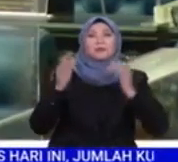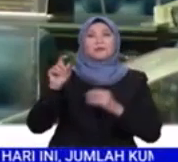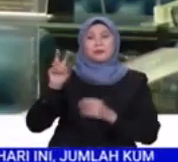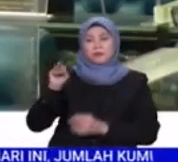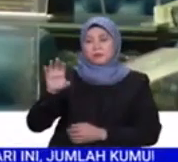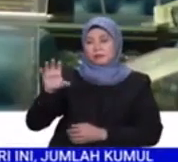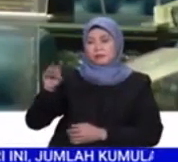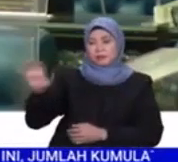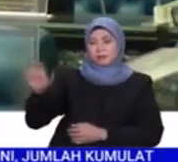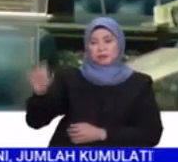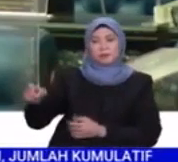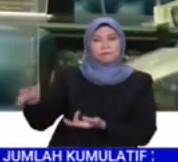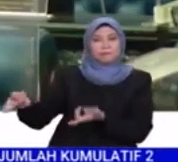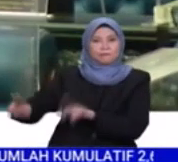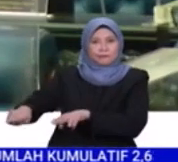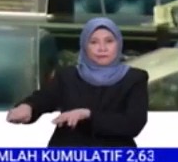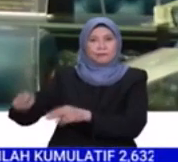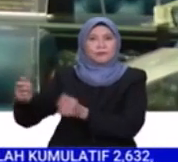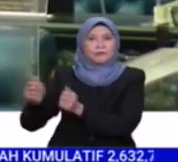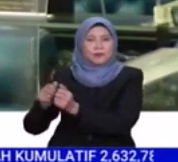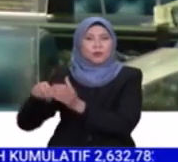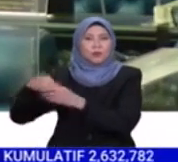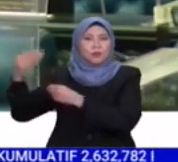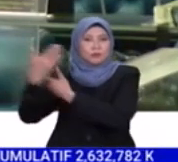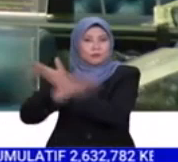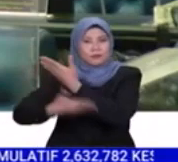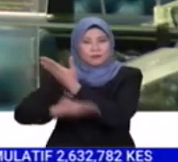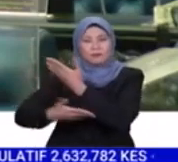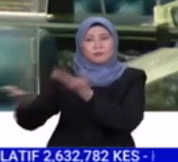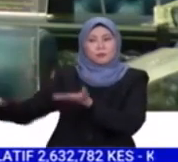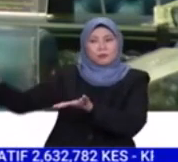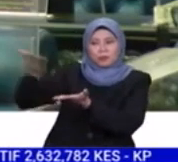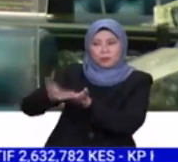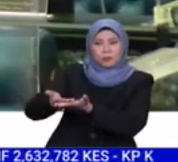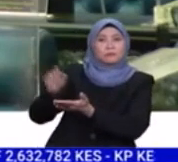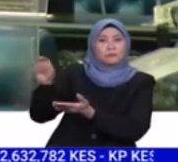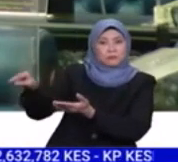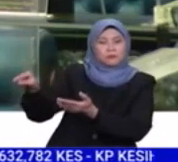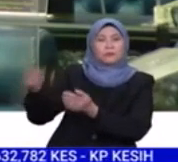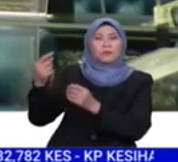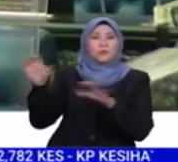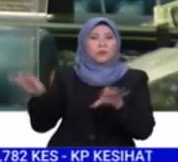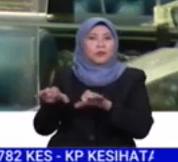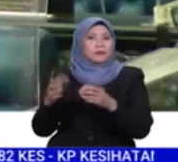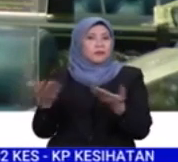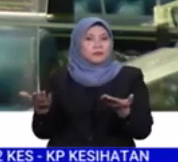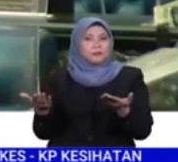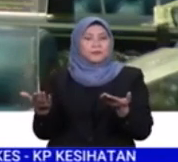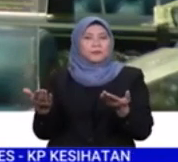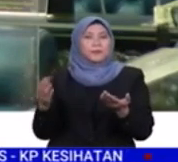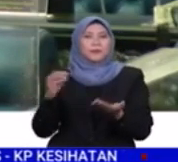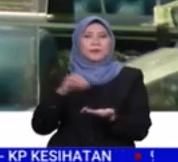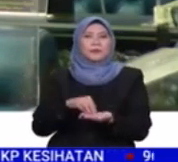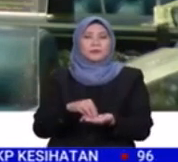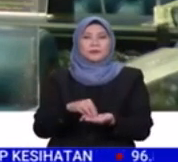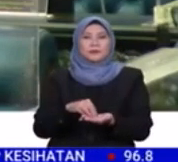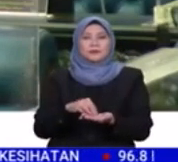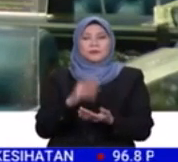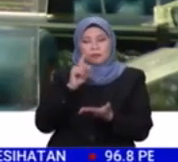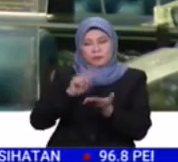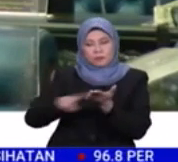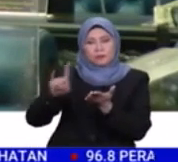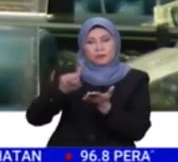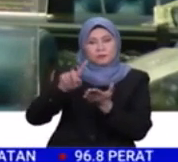dengan pihak berkena diluar negara dan boleh membuat permohonan kepada mereka untuk pak Ari itu di dididik